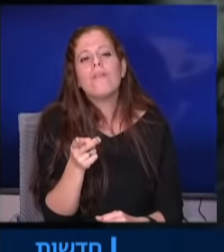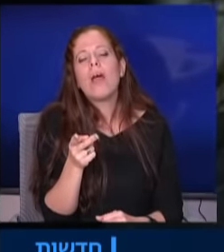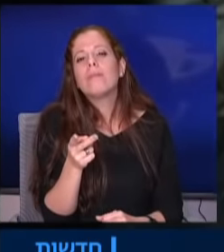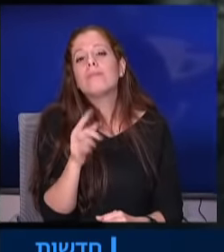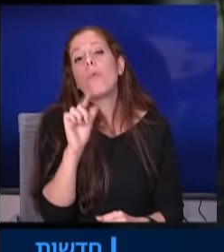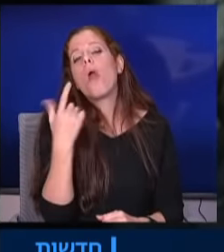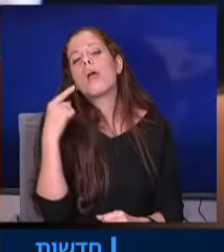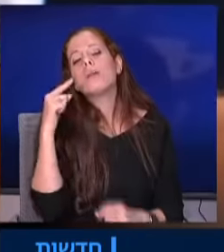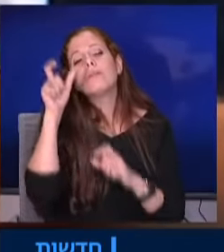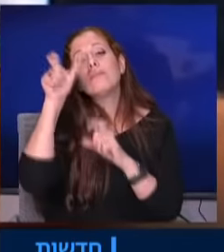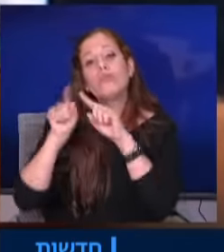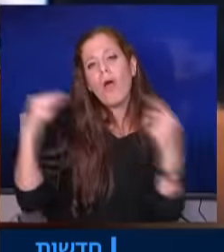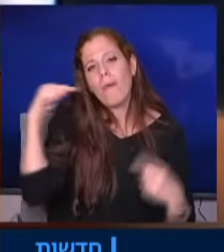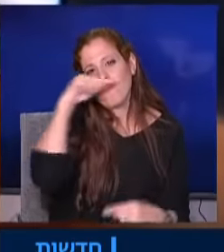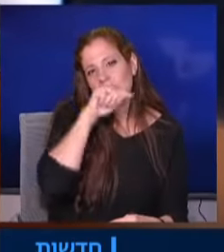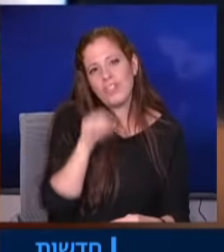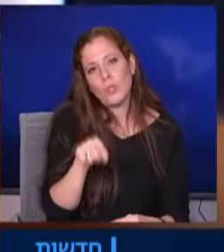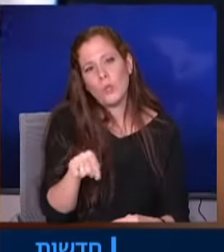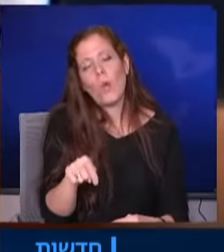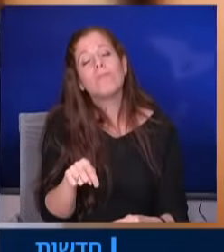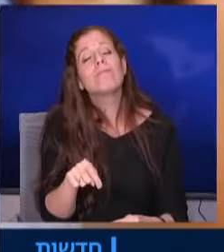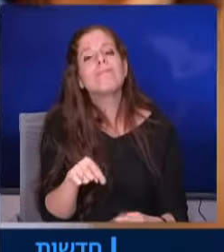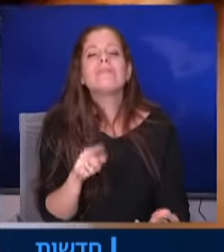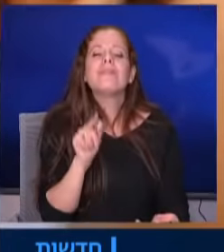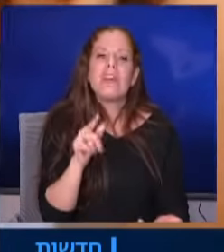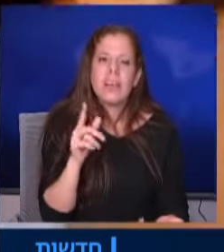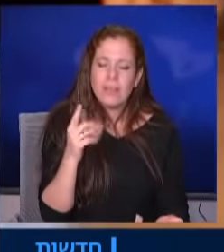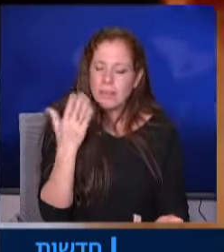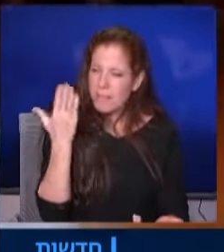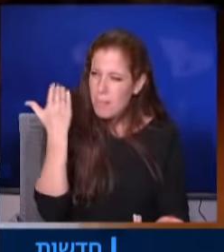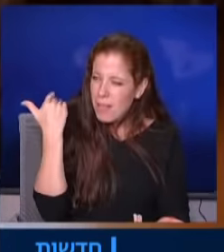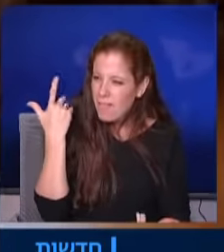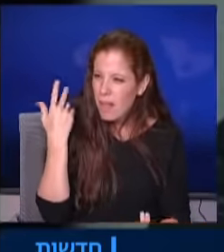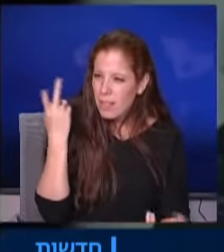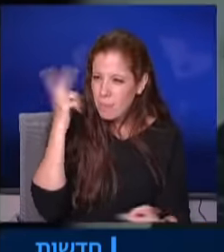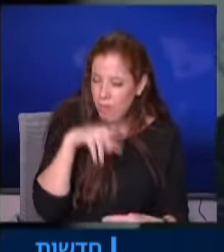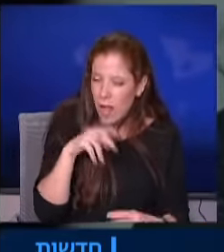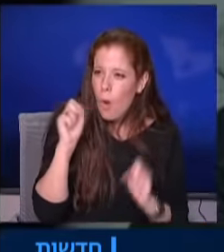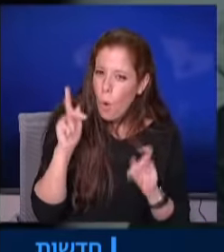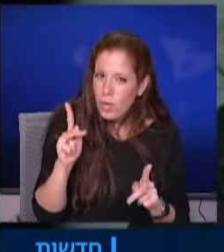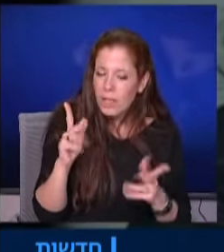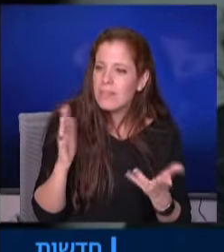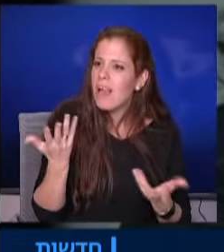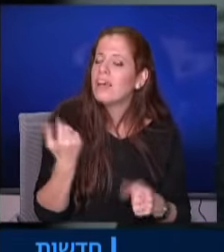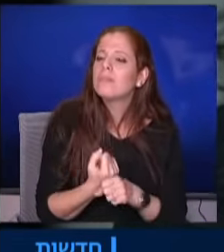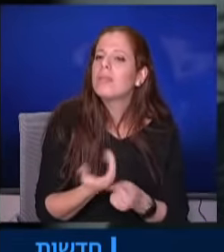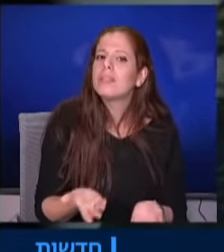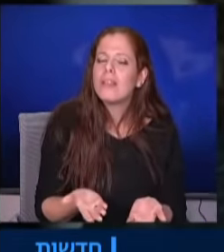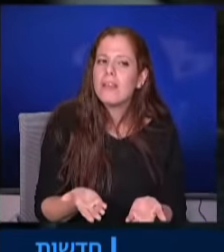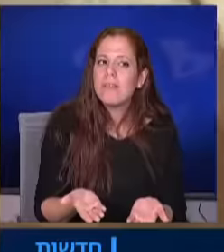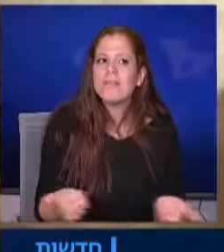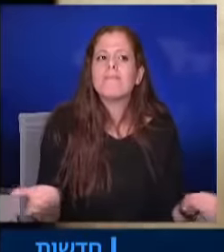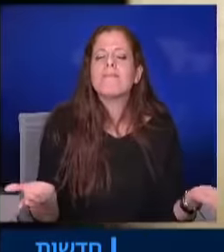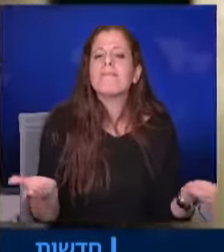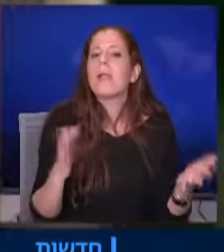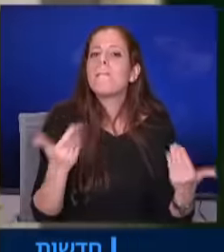ואולי מישהו אחר היה מפספס אותו. ובדיעבד אני מסתכלת ואני אומרת, אוקיי, אז מה עשיתי? מה